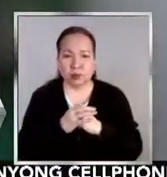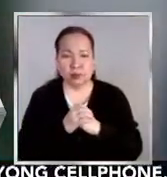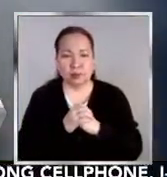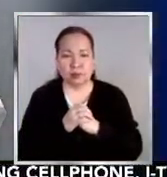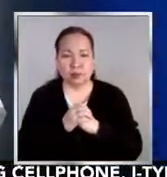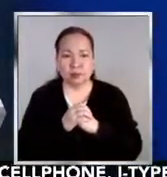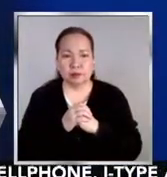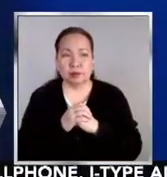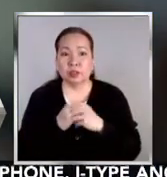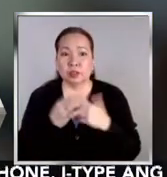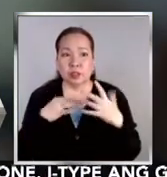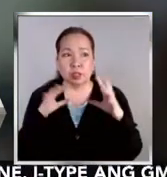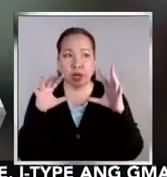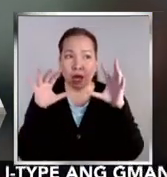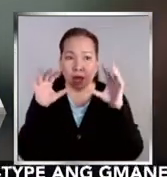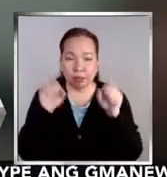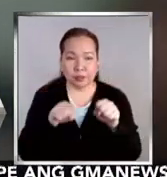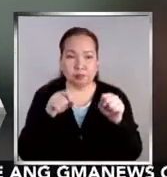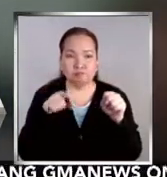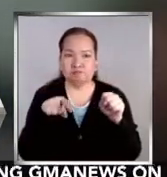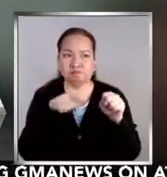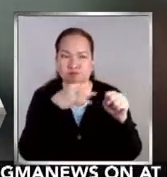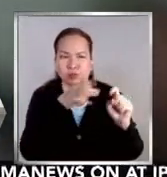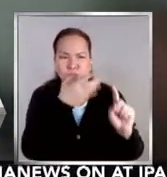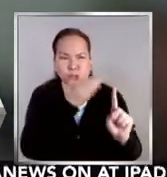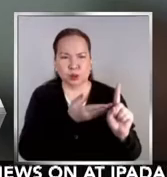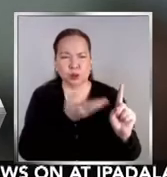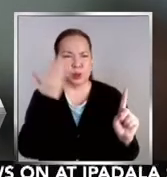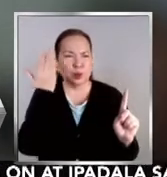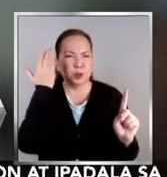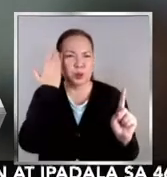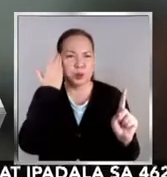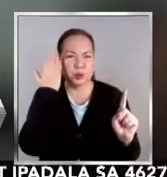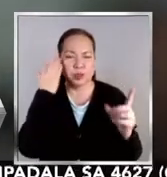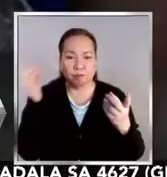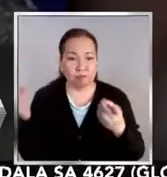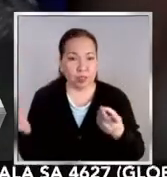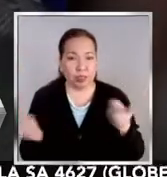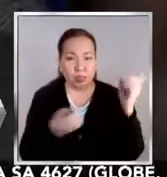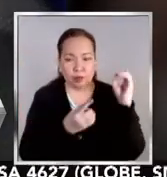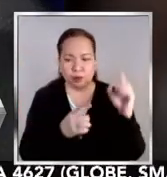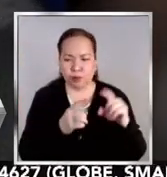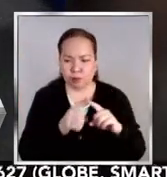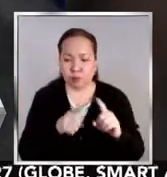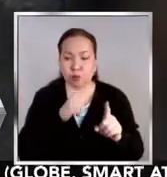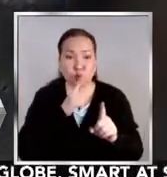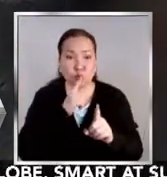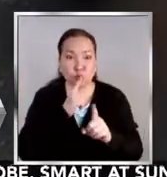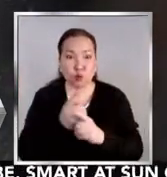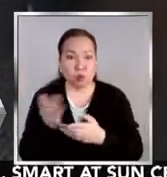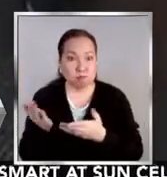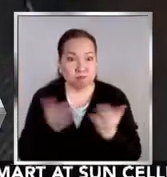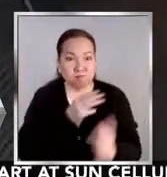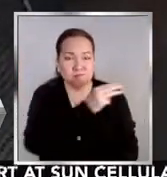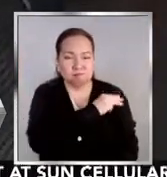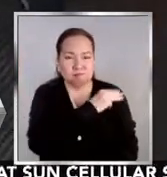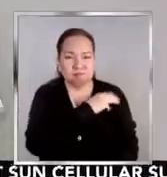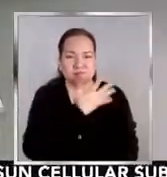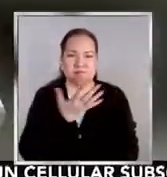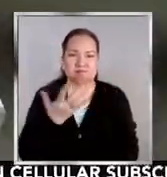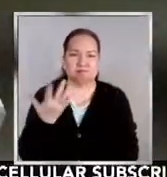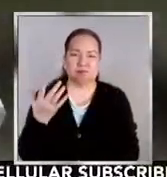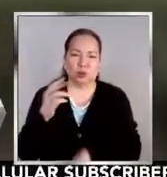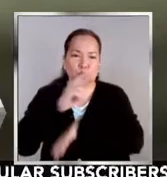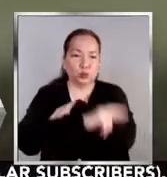Inaresto si Marvic Ceruelos. Nagpapanggap umano siyang delivery rider. Pero nag-ahatid pala ng marijuana sa Calabar Zone. Nakumpiska sa kanya